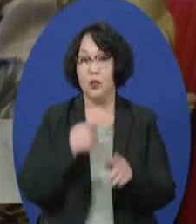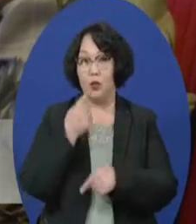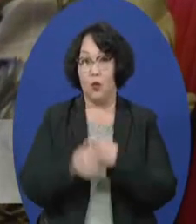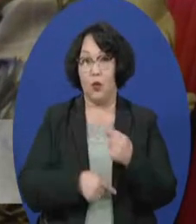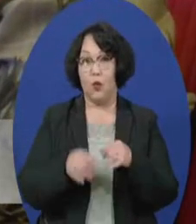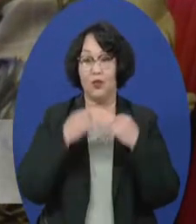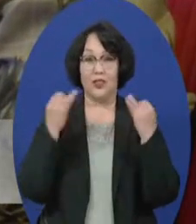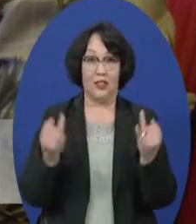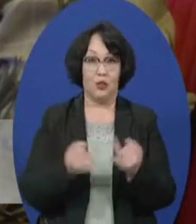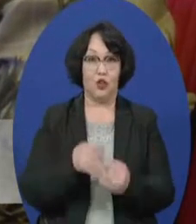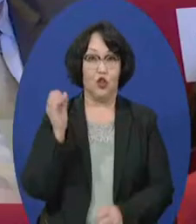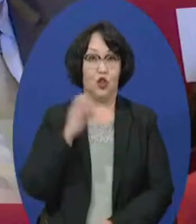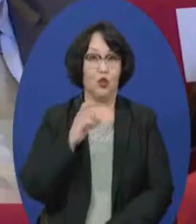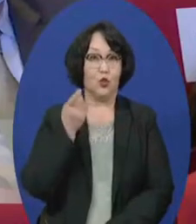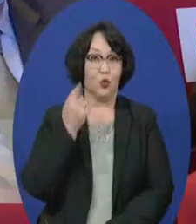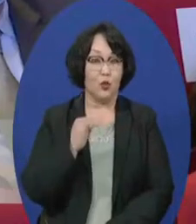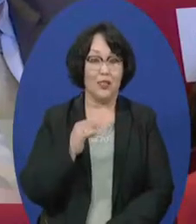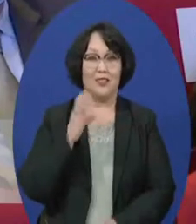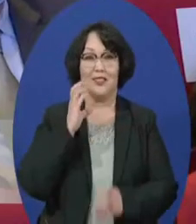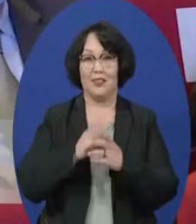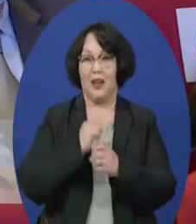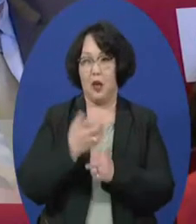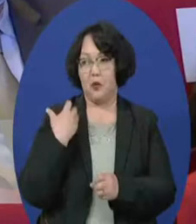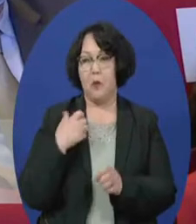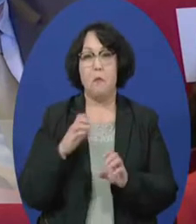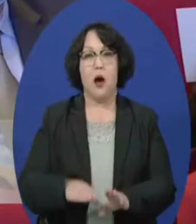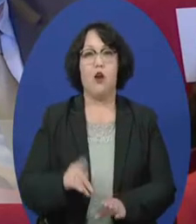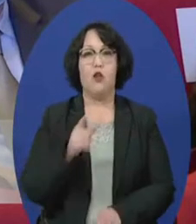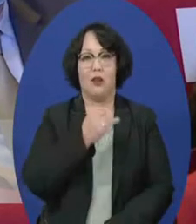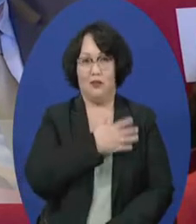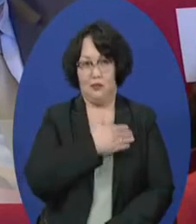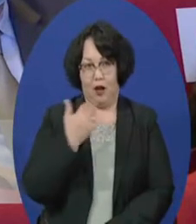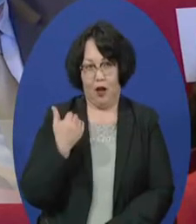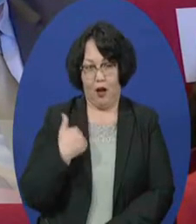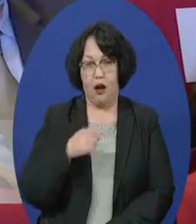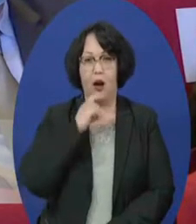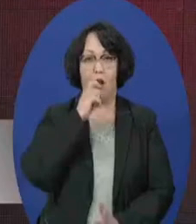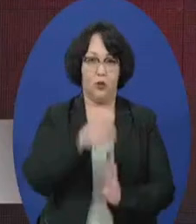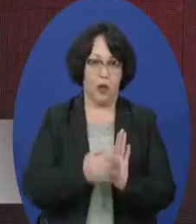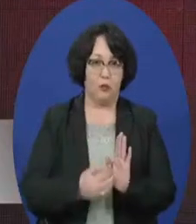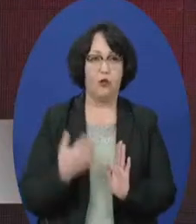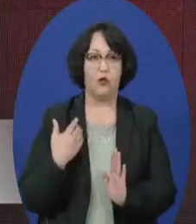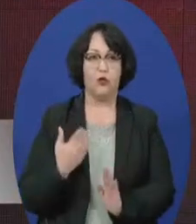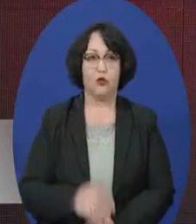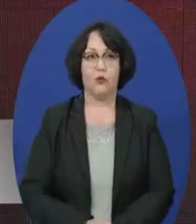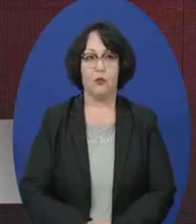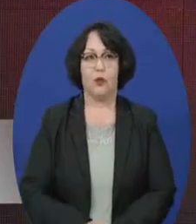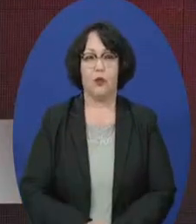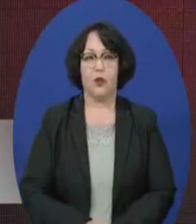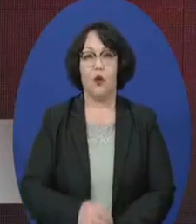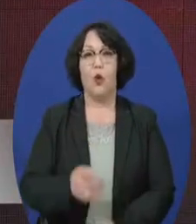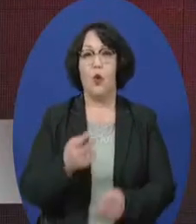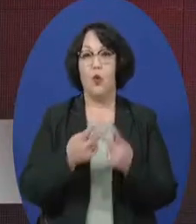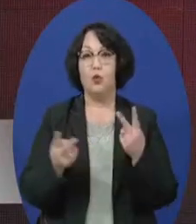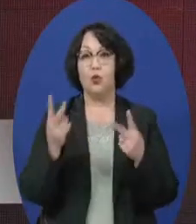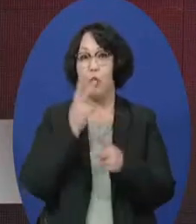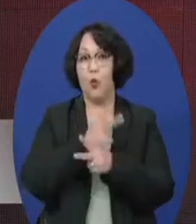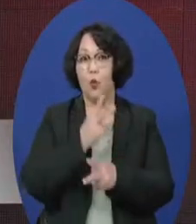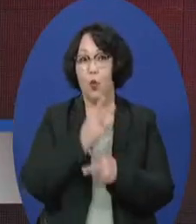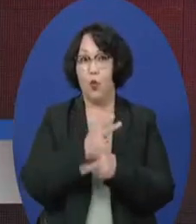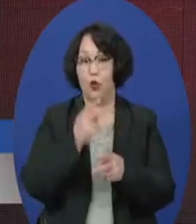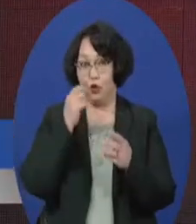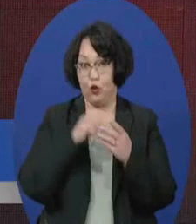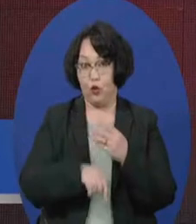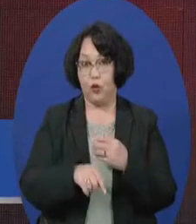талаар улсын хурлын ёс зүй сахилгын хариуцлагын байнгын хорооны дарга Бат Эрдэнэ тайлбар өглөө. Үндсэн хуулийн заагаад өгсөн